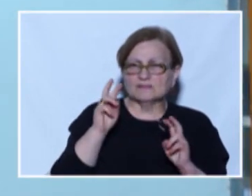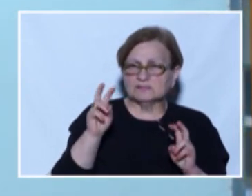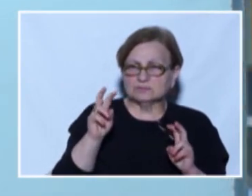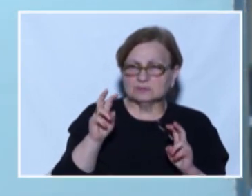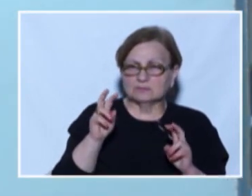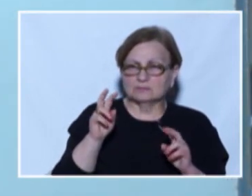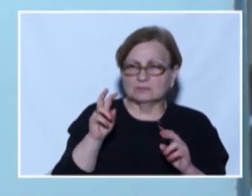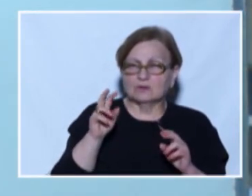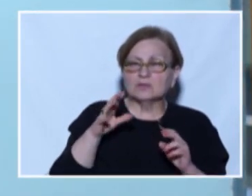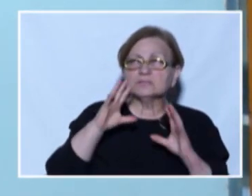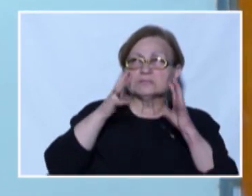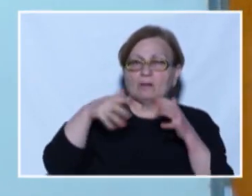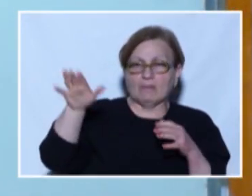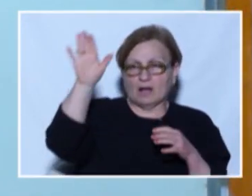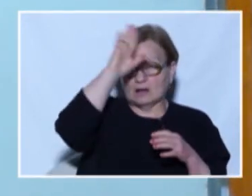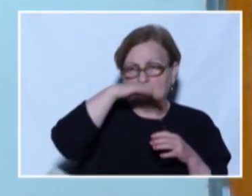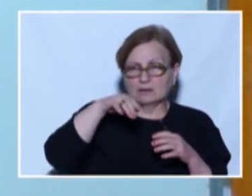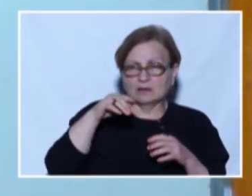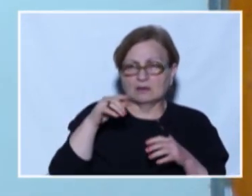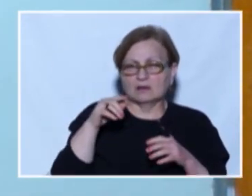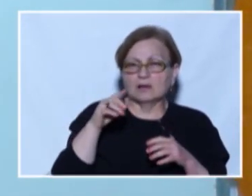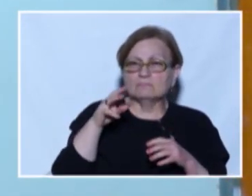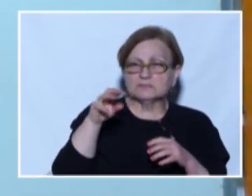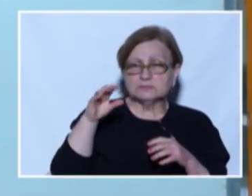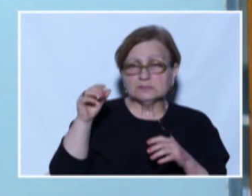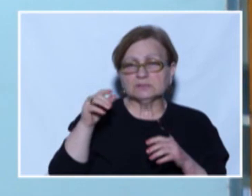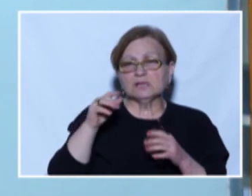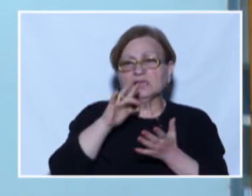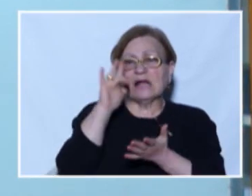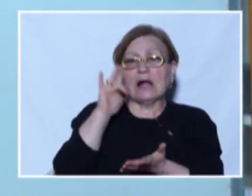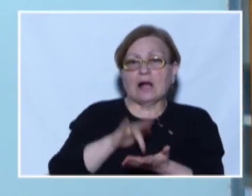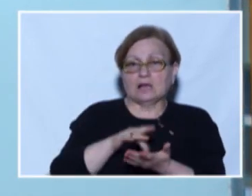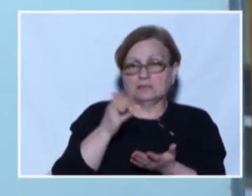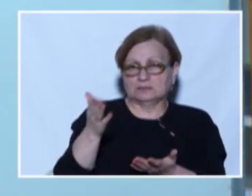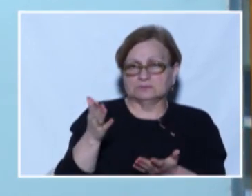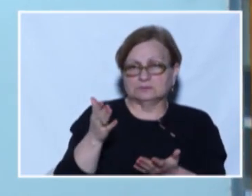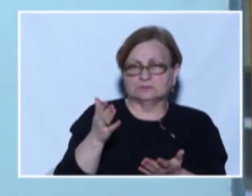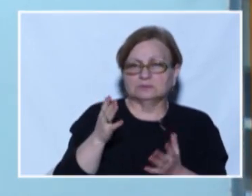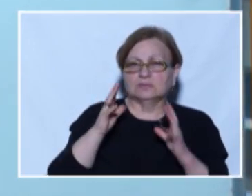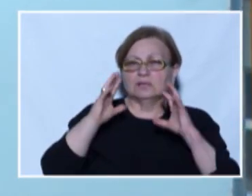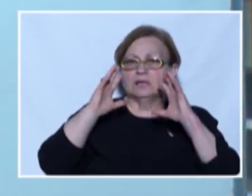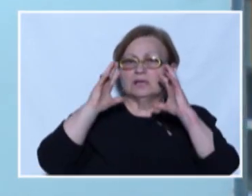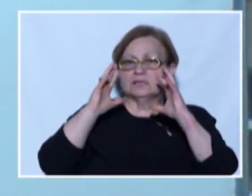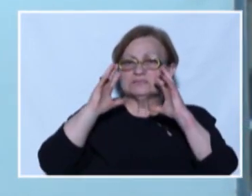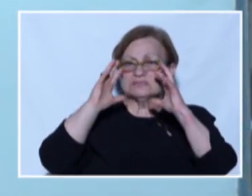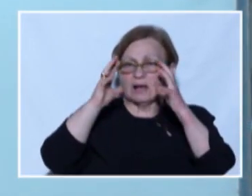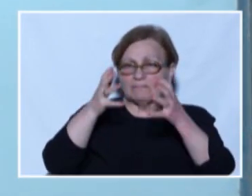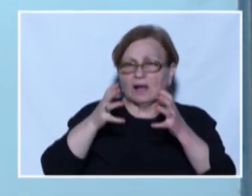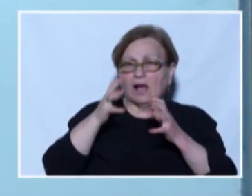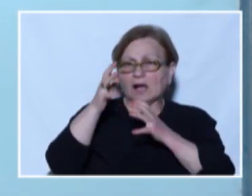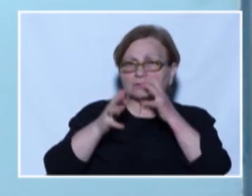ნიშნავს სამყაროს, პოლისი ნიშნავს ქალაქს. მოკლედ, სამყაროს